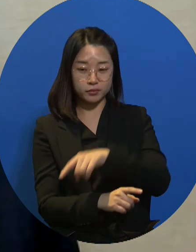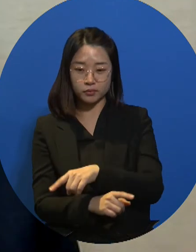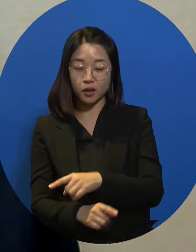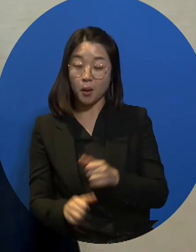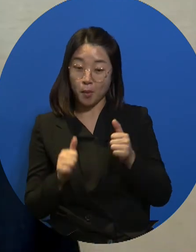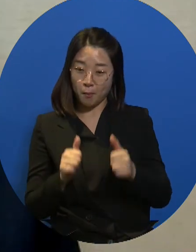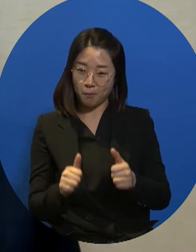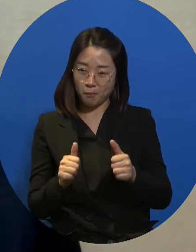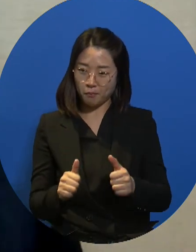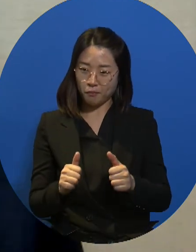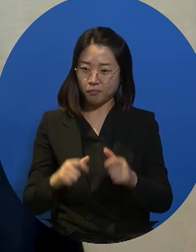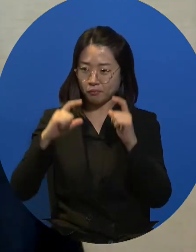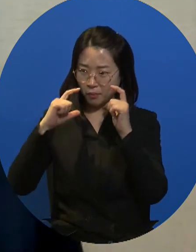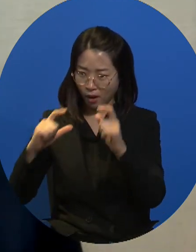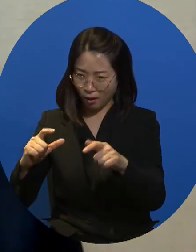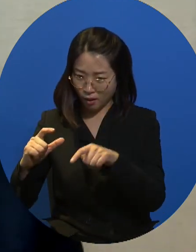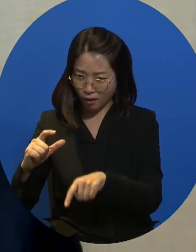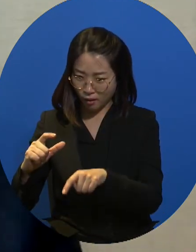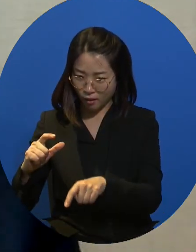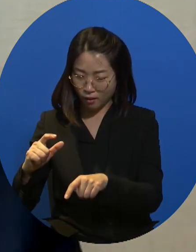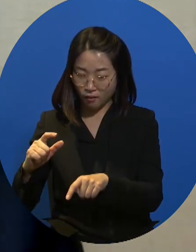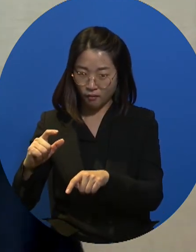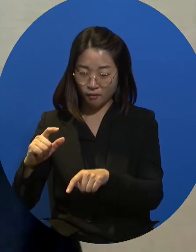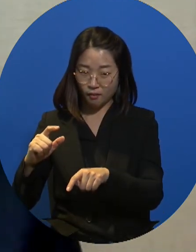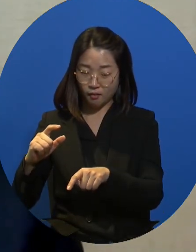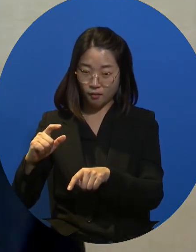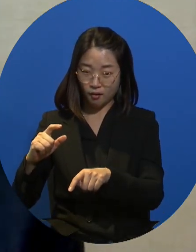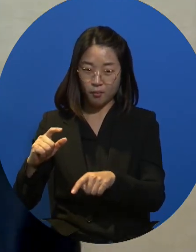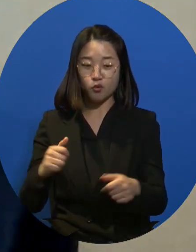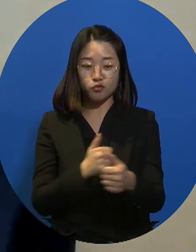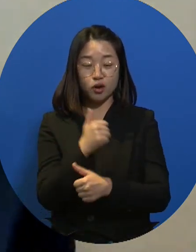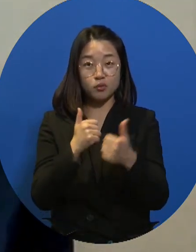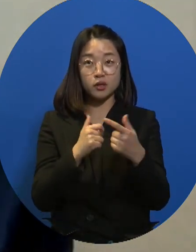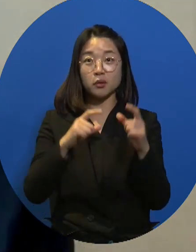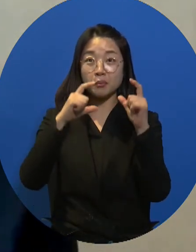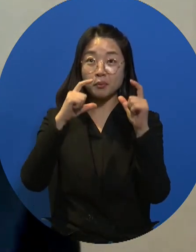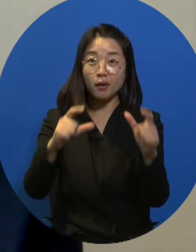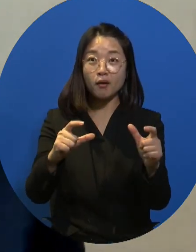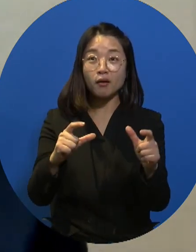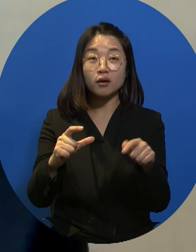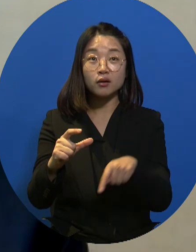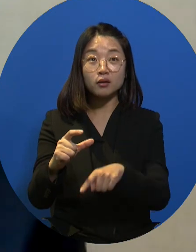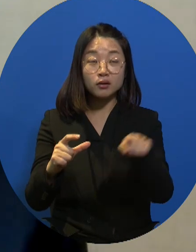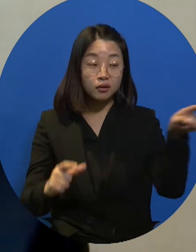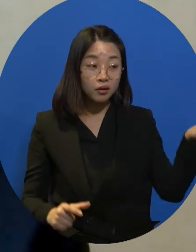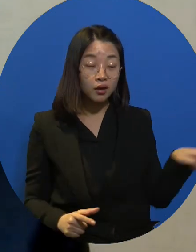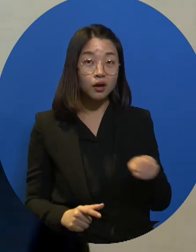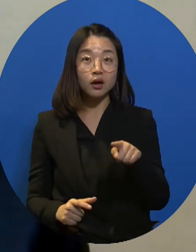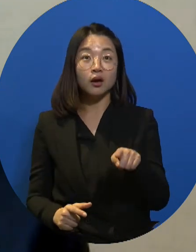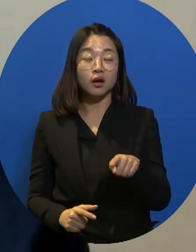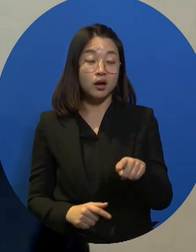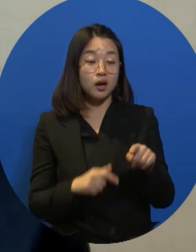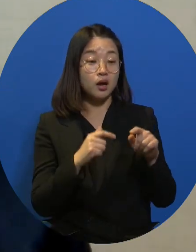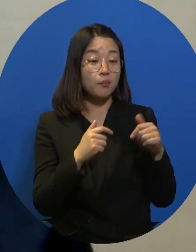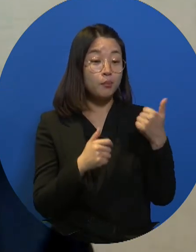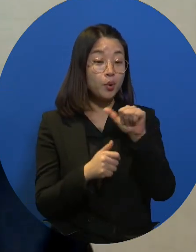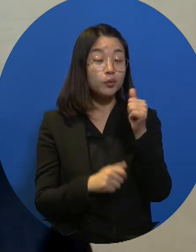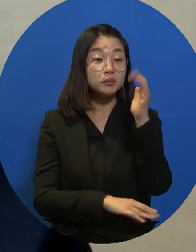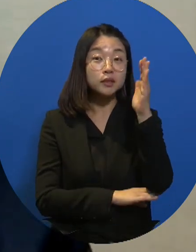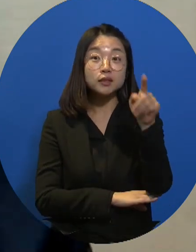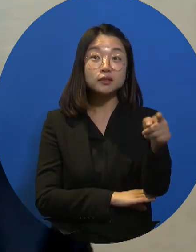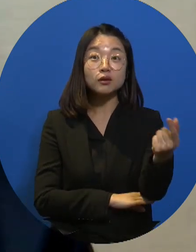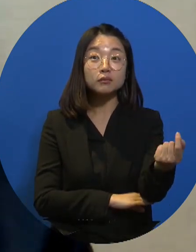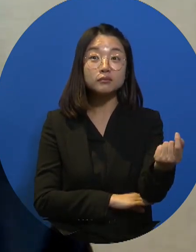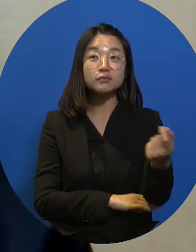그 법적 효력이 어떻게 되느냐에 대한 견해, 아까 유다솔 변호사님께서도 많이 설명을